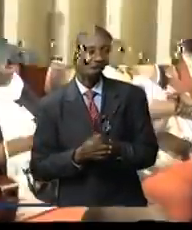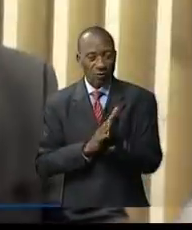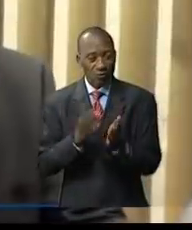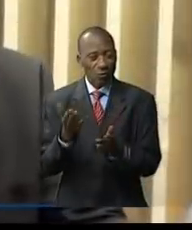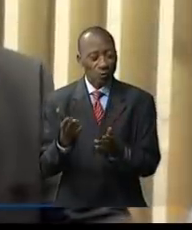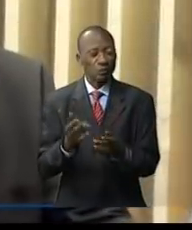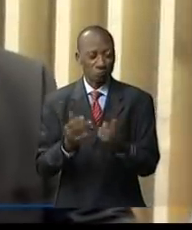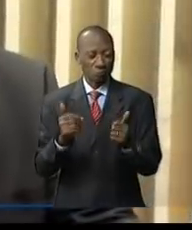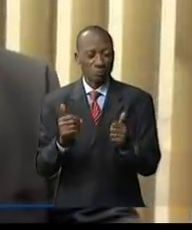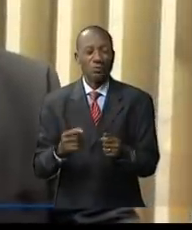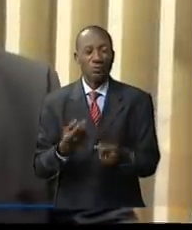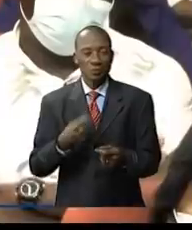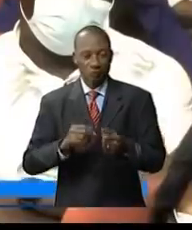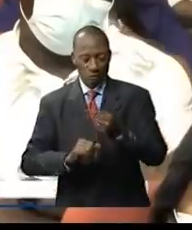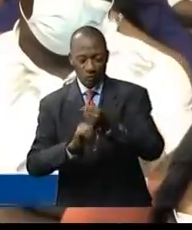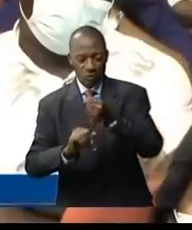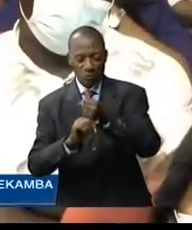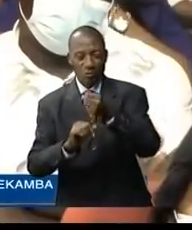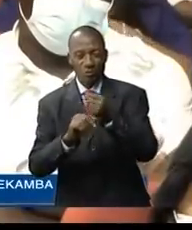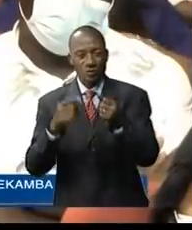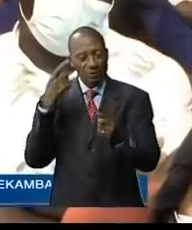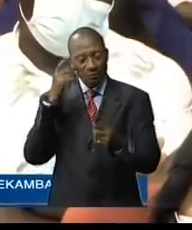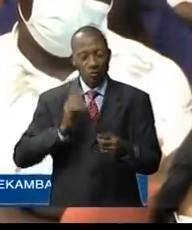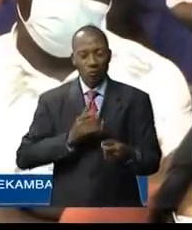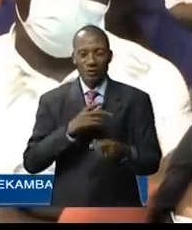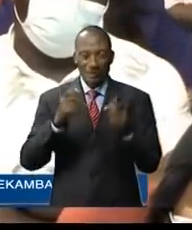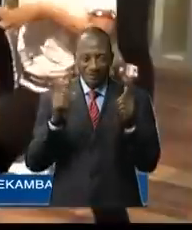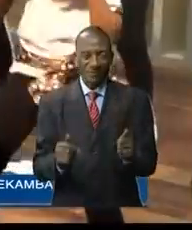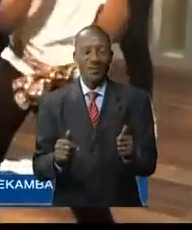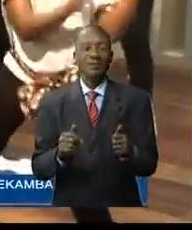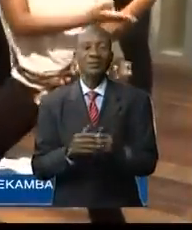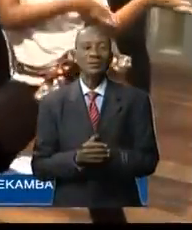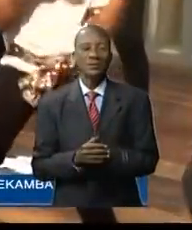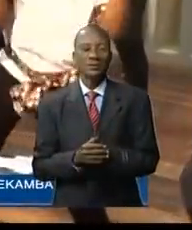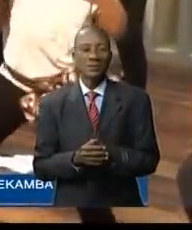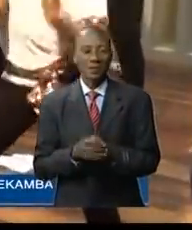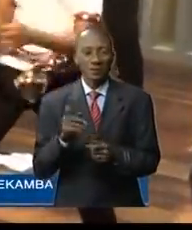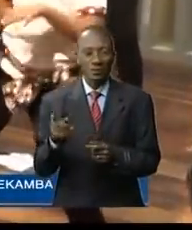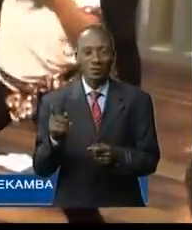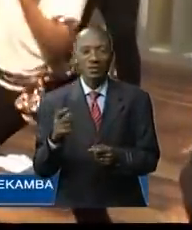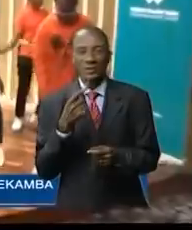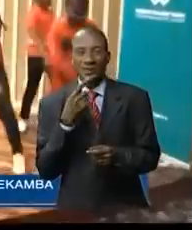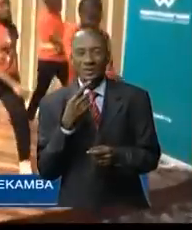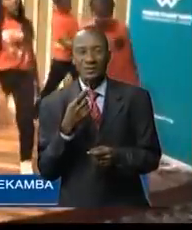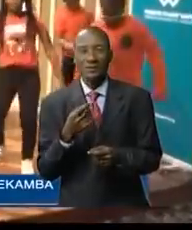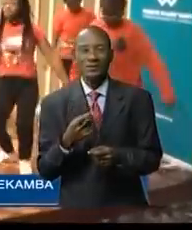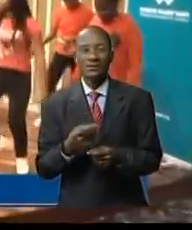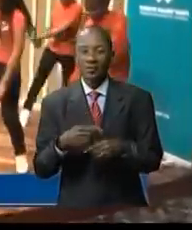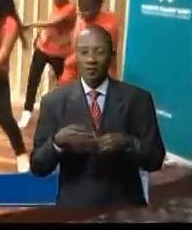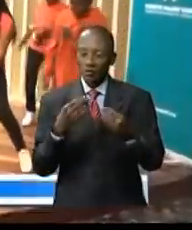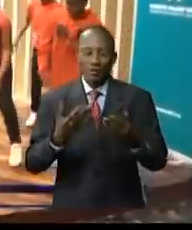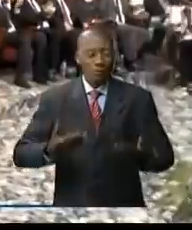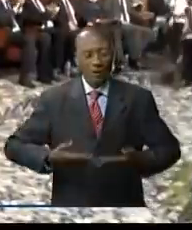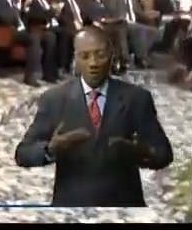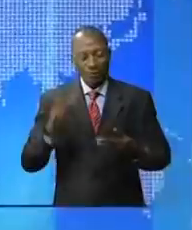tenir durant toute notre vie, on lâché. Ces lauréats des chants et des danses pour égayer les invités ont sanctionné